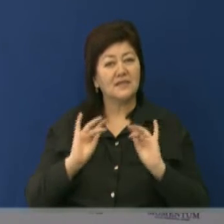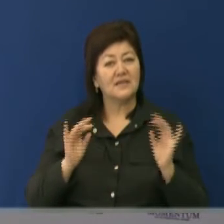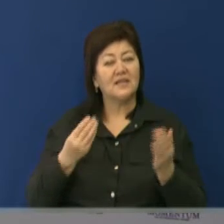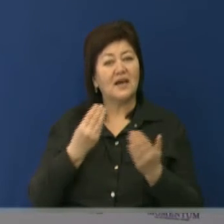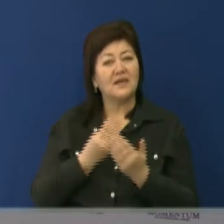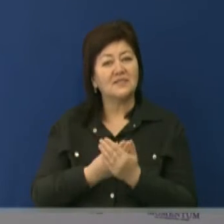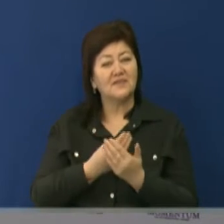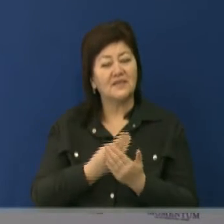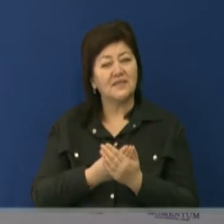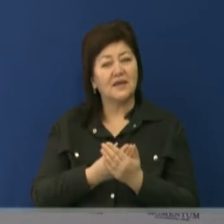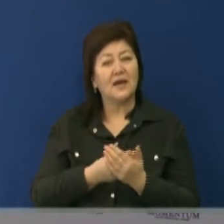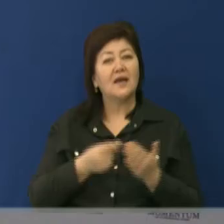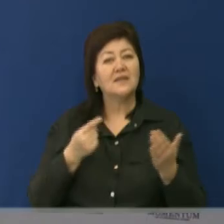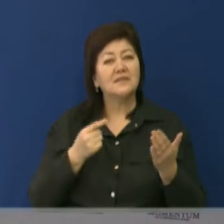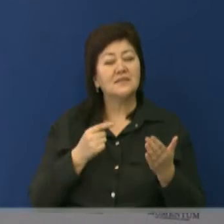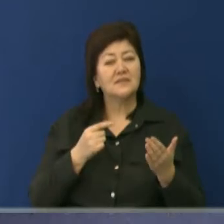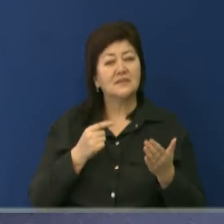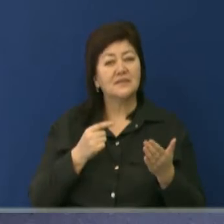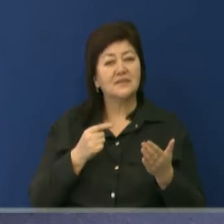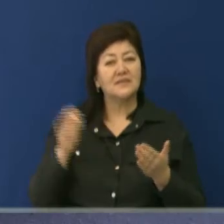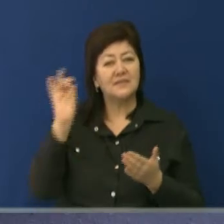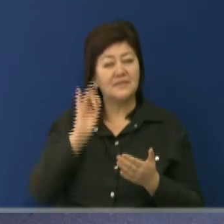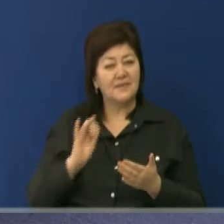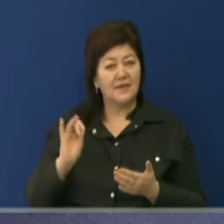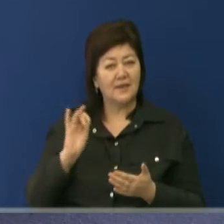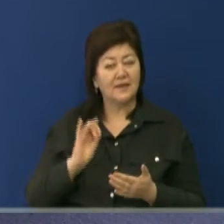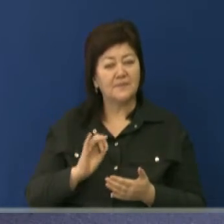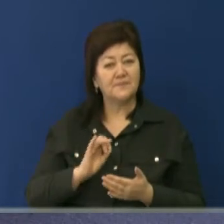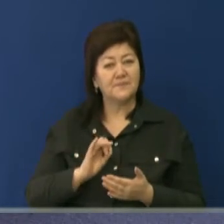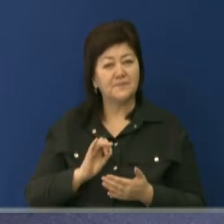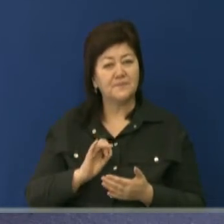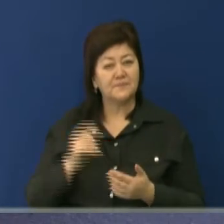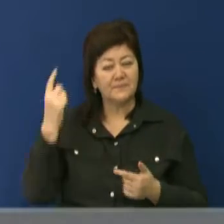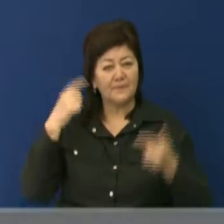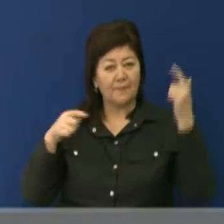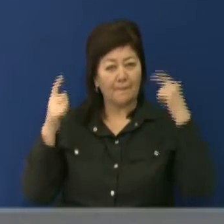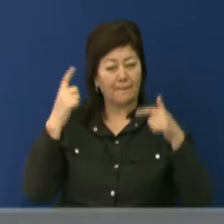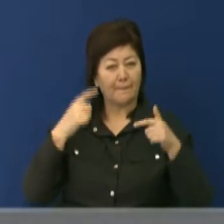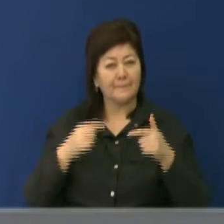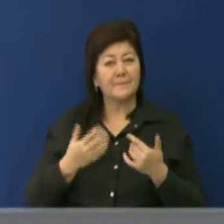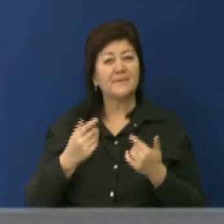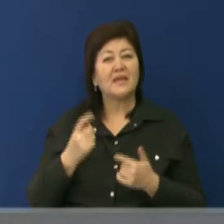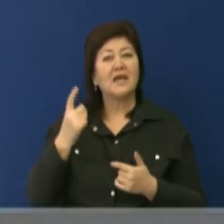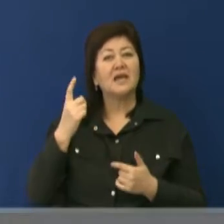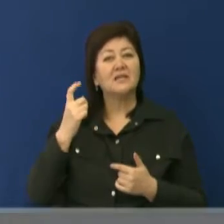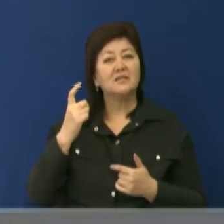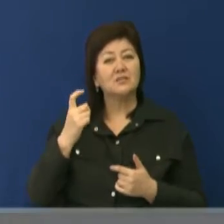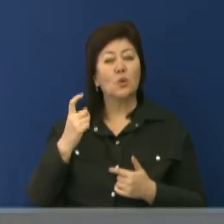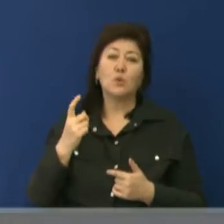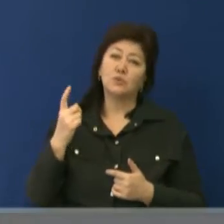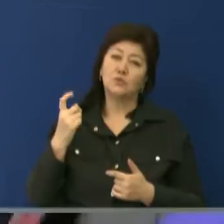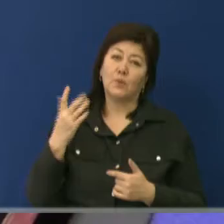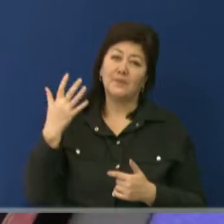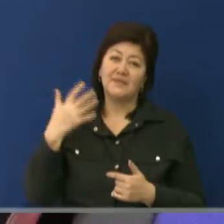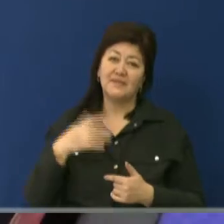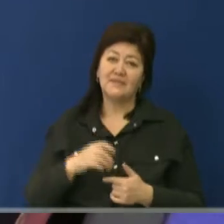өзін көрсету мен күшін сынап көру құқығын берді. Қыздардың үздік бизнес идеялары 50-100 және 150 мың теңге сомасында